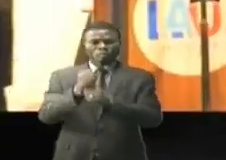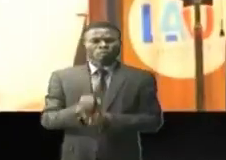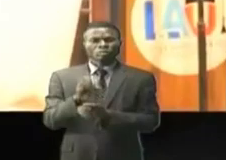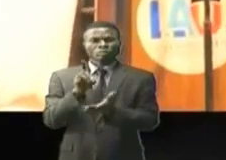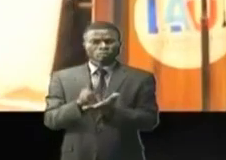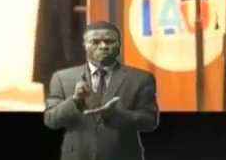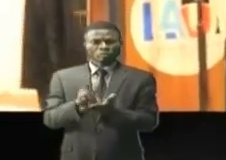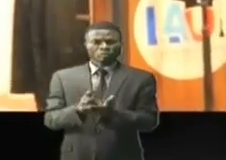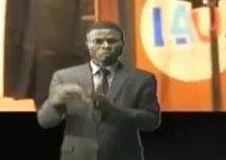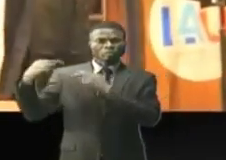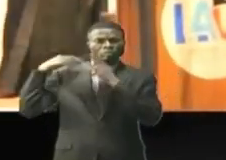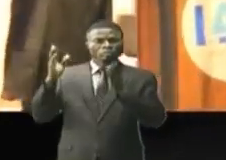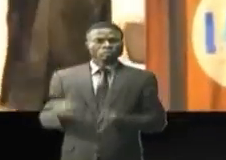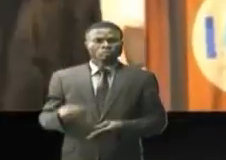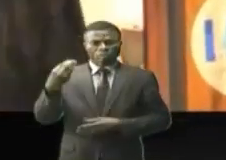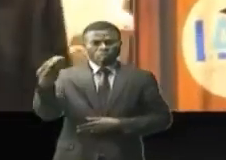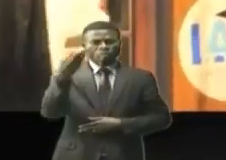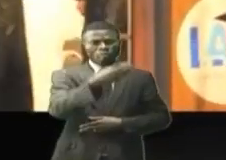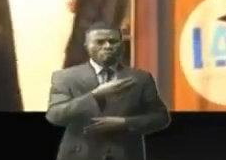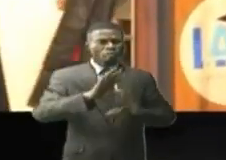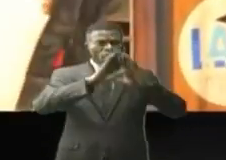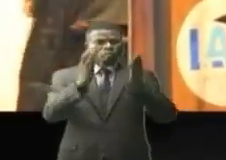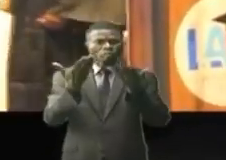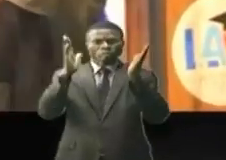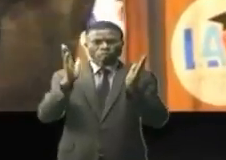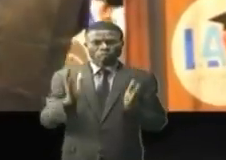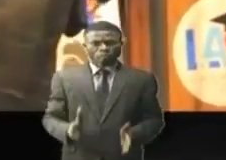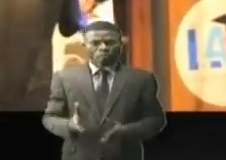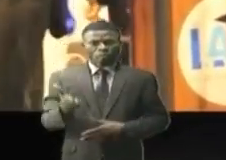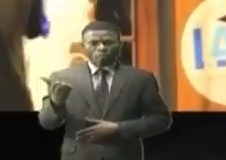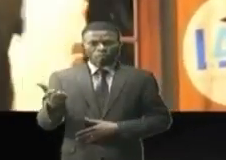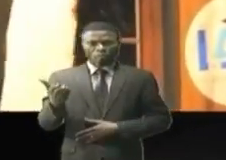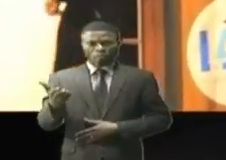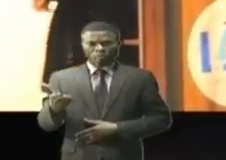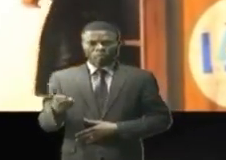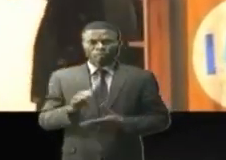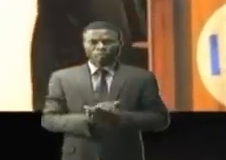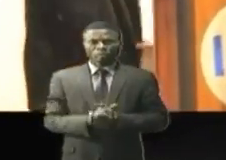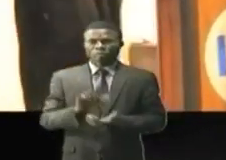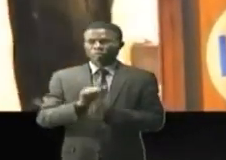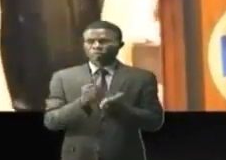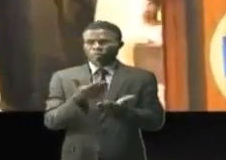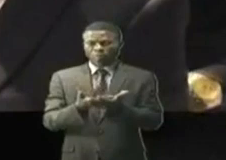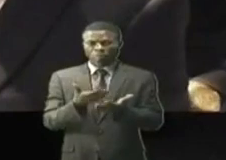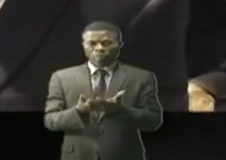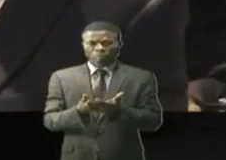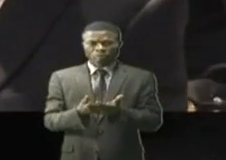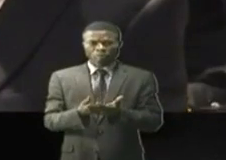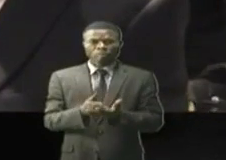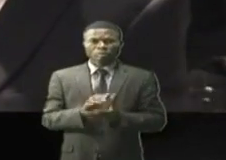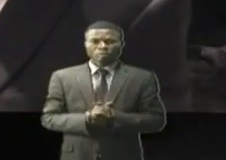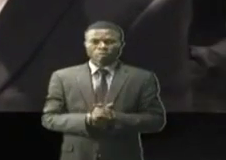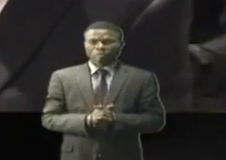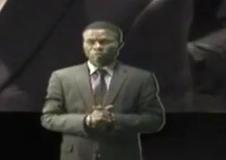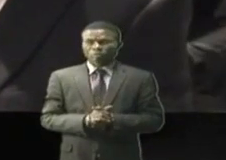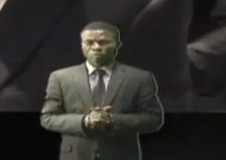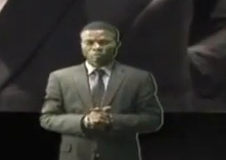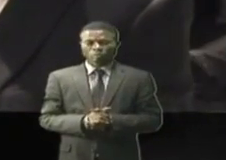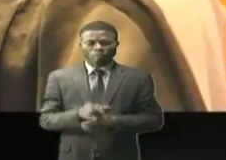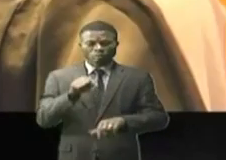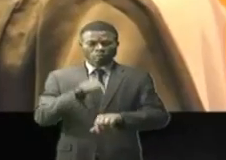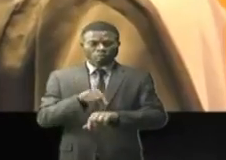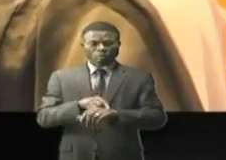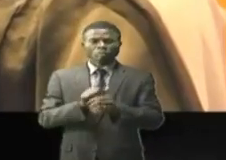de main des responsables de saluer le rôle scientifique de formateur ainsi que celui de promoteur de cette université. Ce temps est